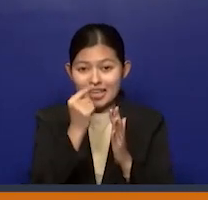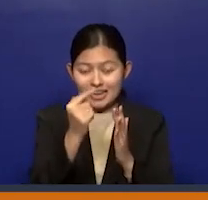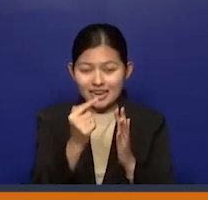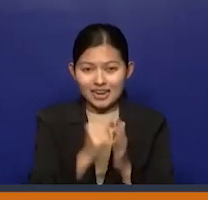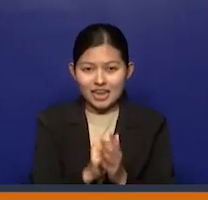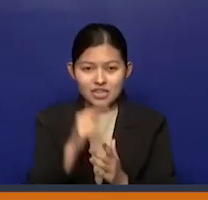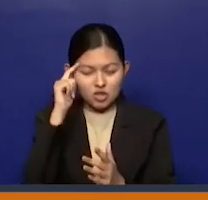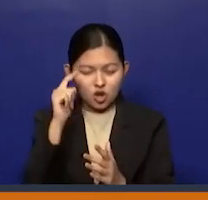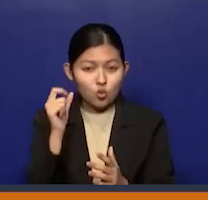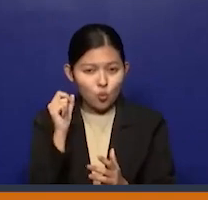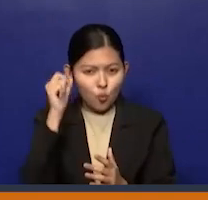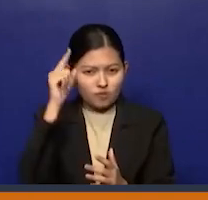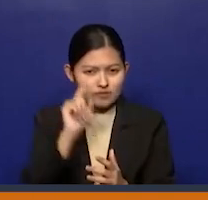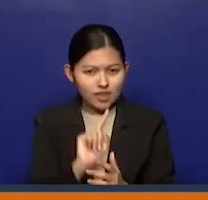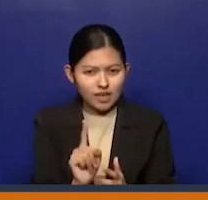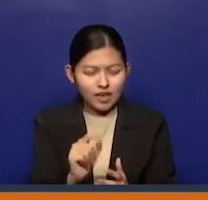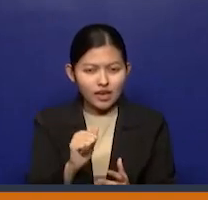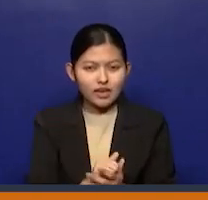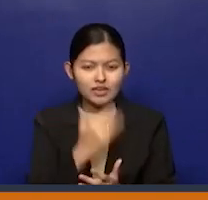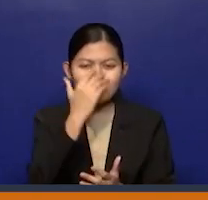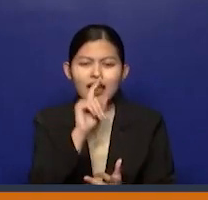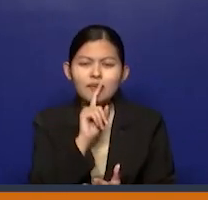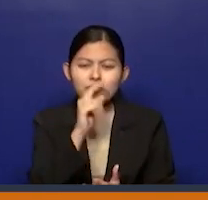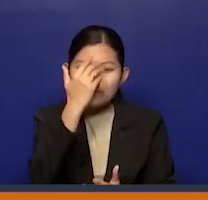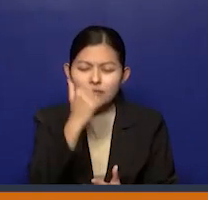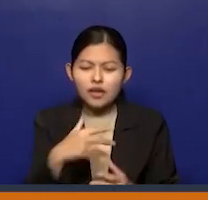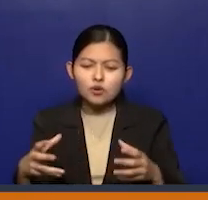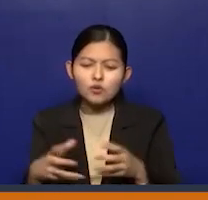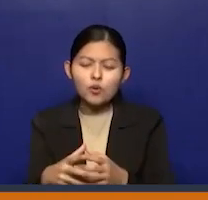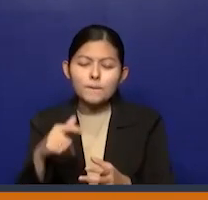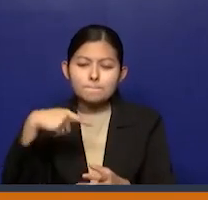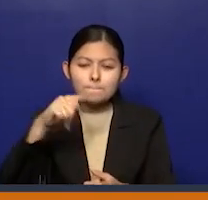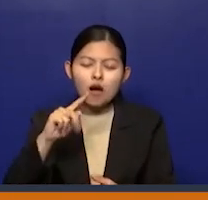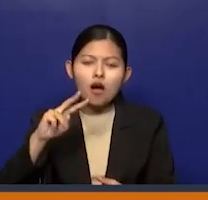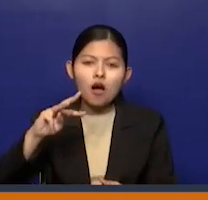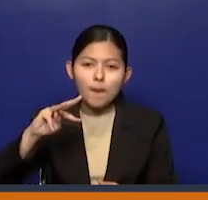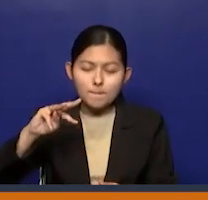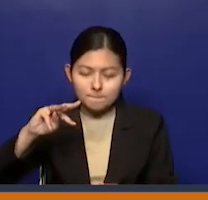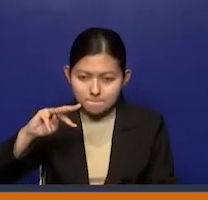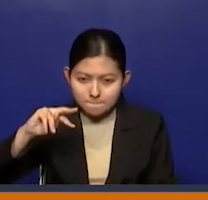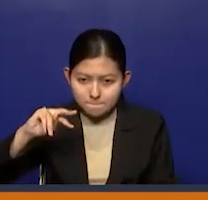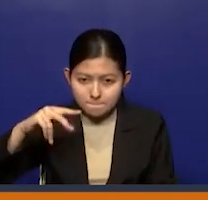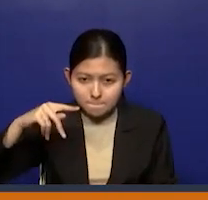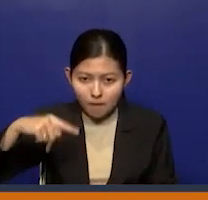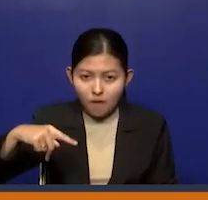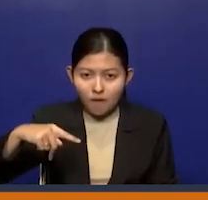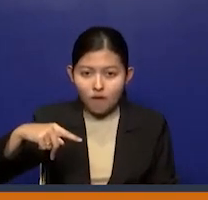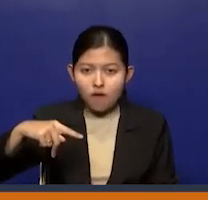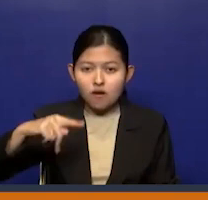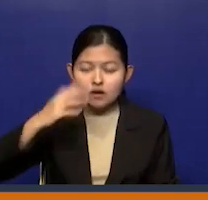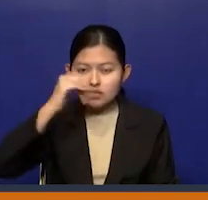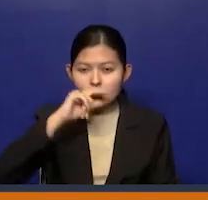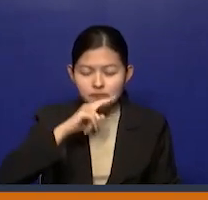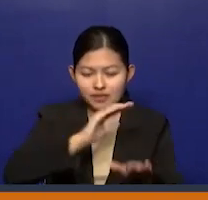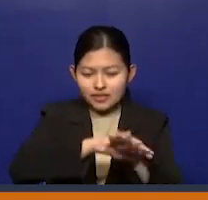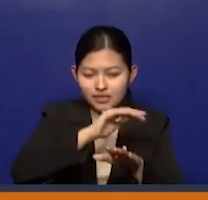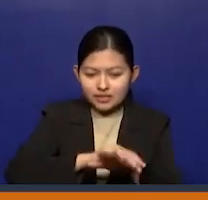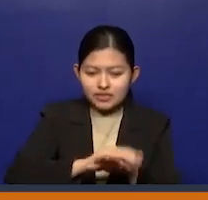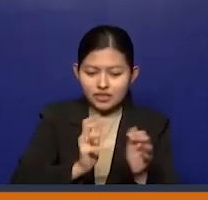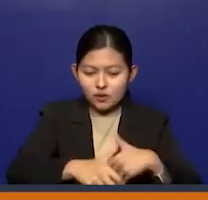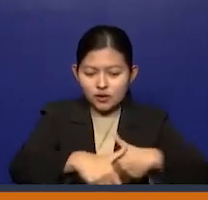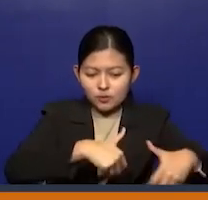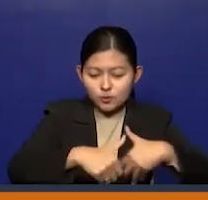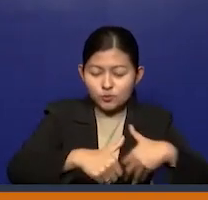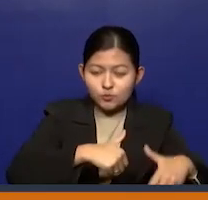ความเข้าใจก็คือว่าทำไมหน่วยงานที่เกี่ยวข้องอย่างปถึงไม่สามารถสร้างการแจ้งเตือนให้กับพี่น้องประชา